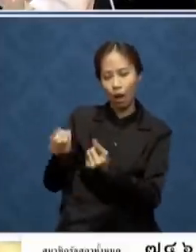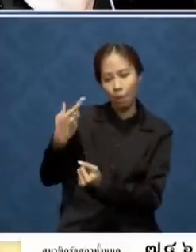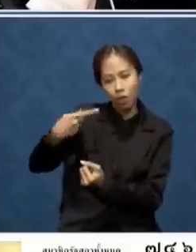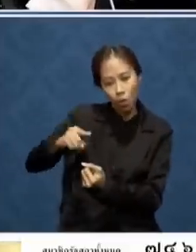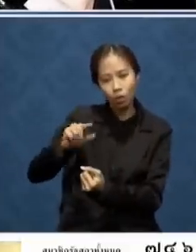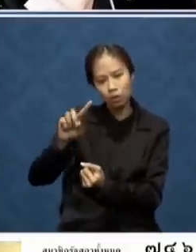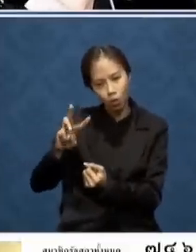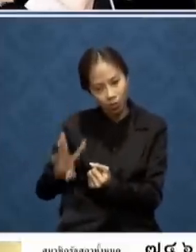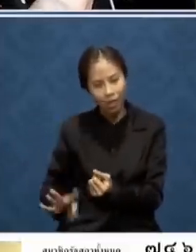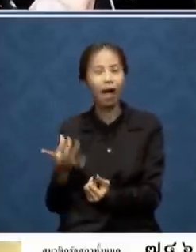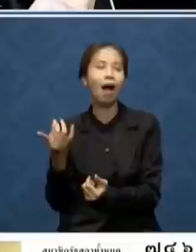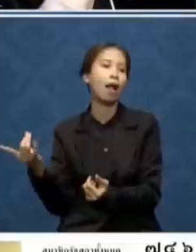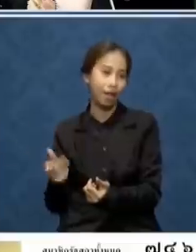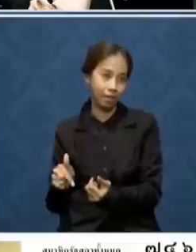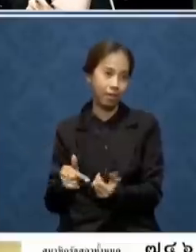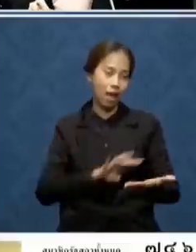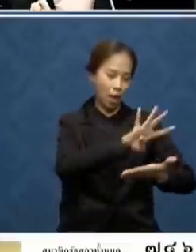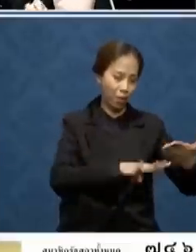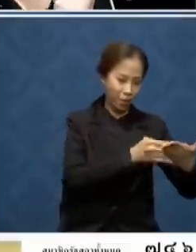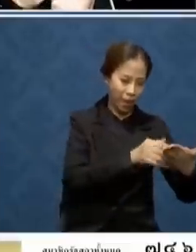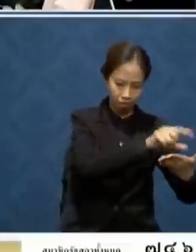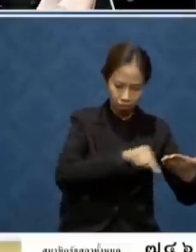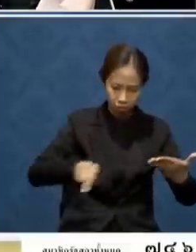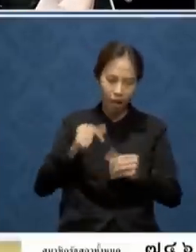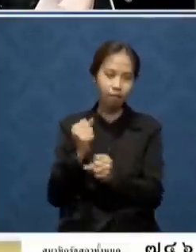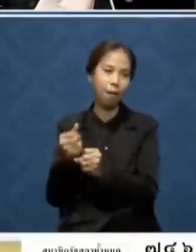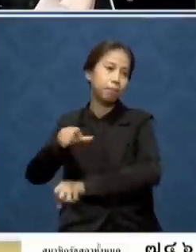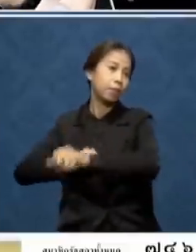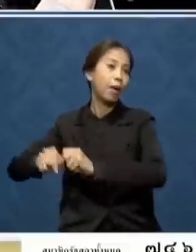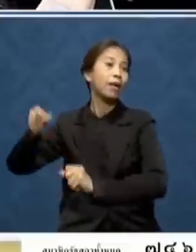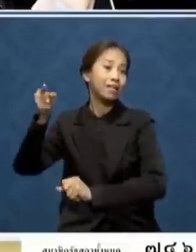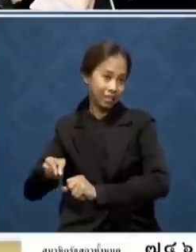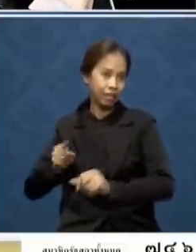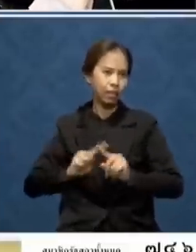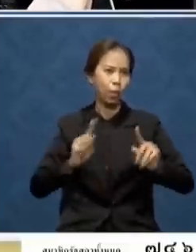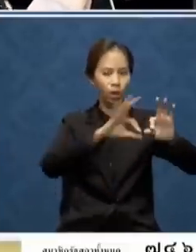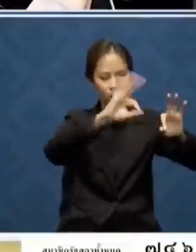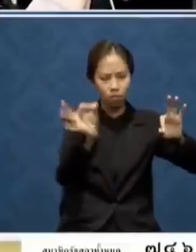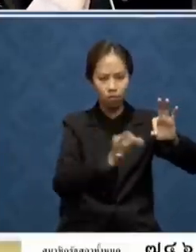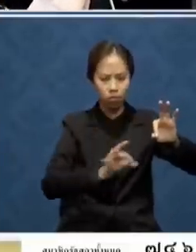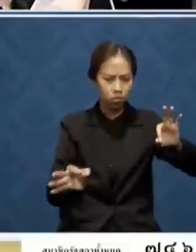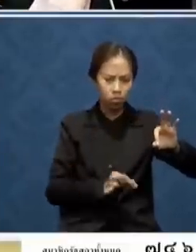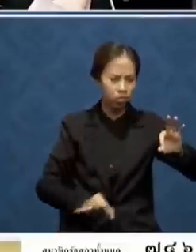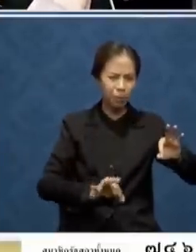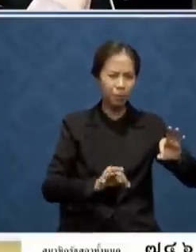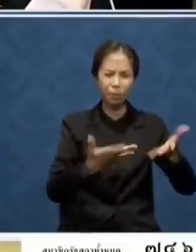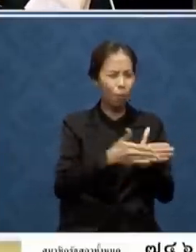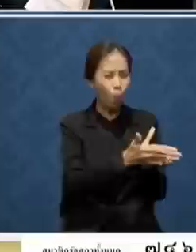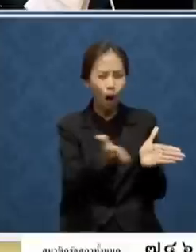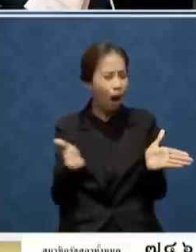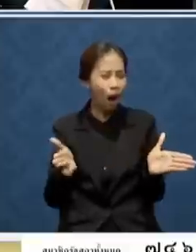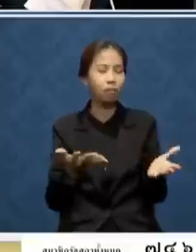นำนโยบายที่รัฐบาลได้วางเอาไว้ไปปฏิบัติให้เกิดขึ้นจริงไม่ใช่เขียนคำแถลงนโยบายเหมือนเป็นแค่คำอธิษฐานเป็น Wish